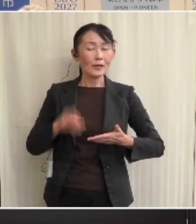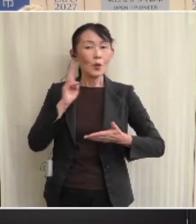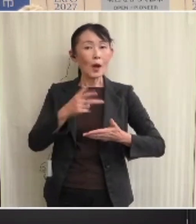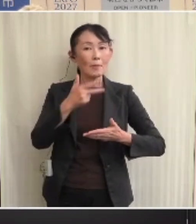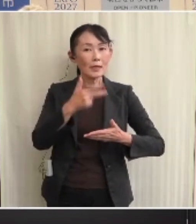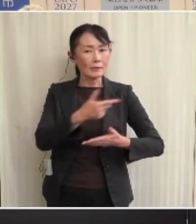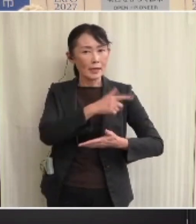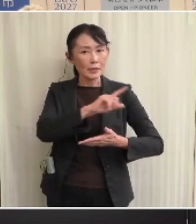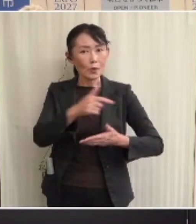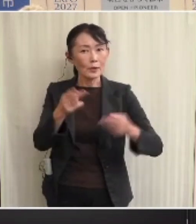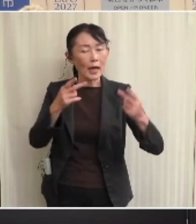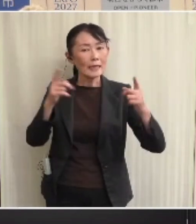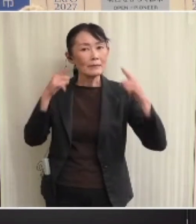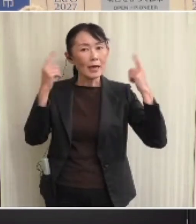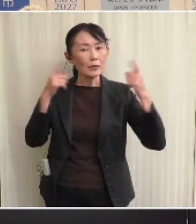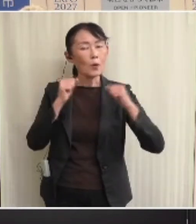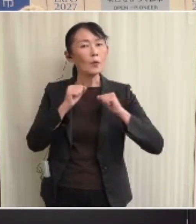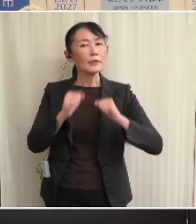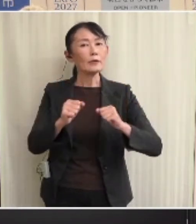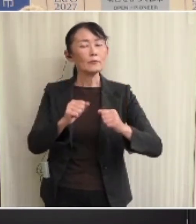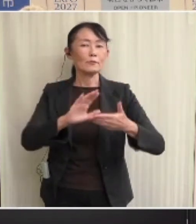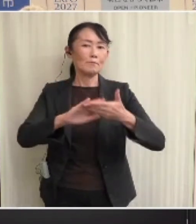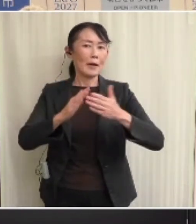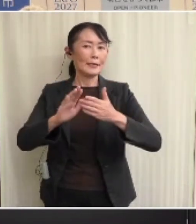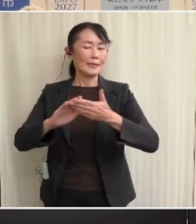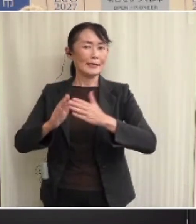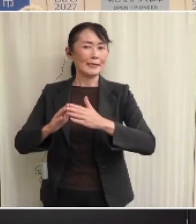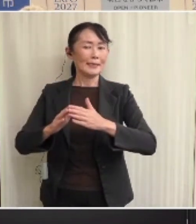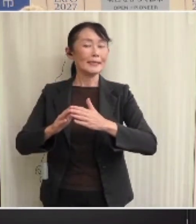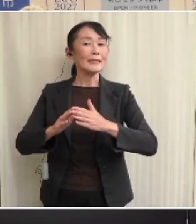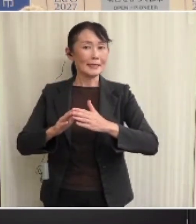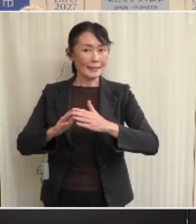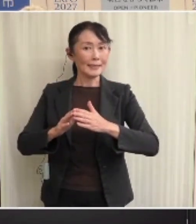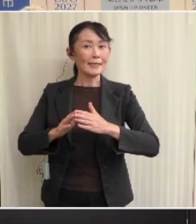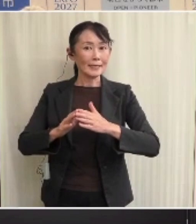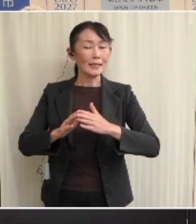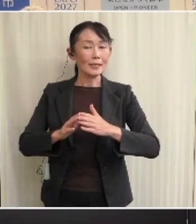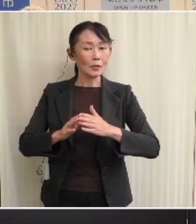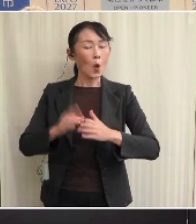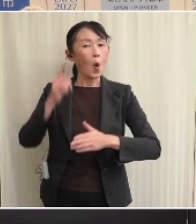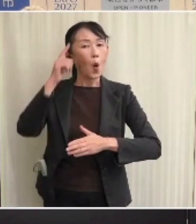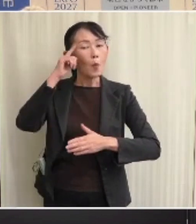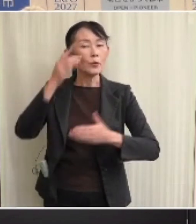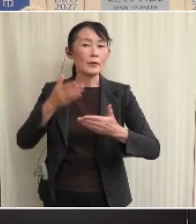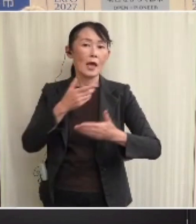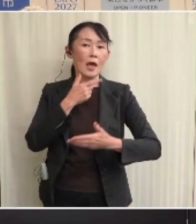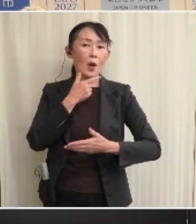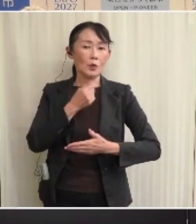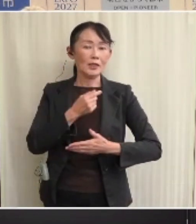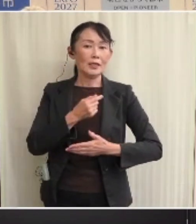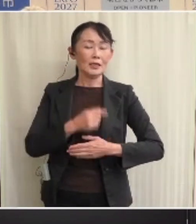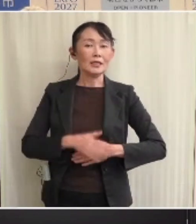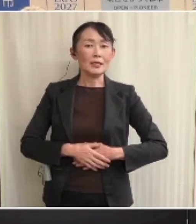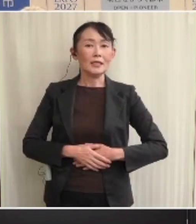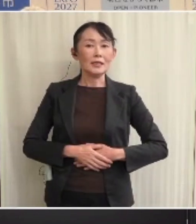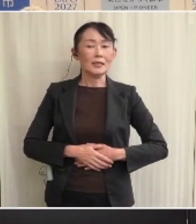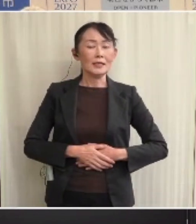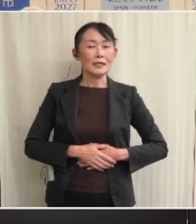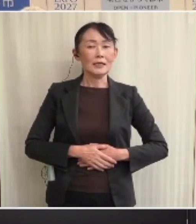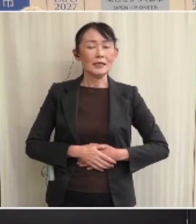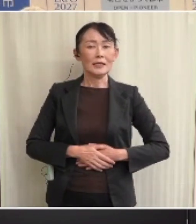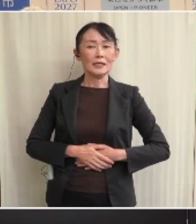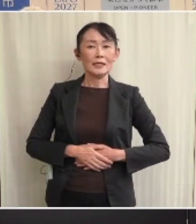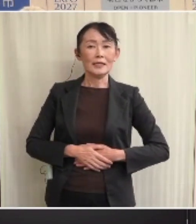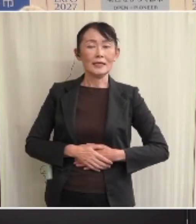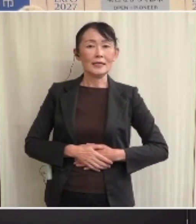だっていうようなことを思って、いただきたいなというふうに思いますし、またそういったこと